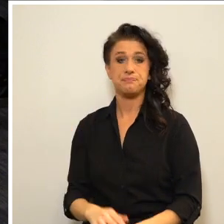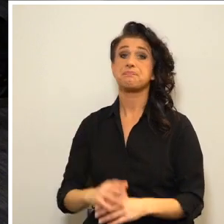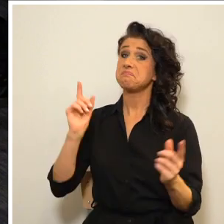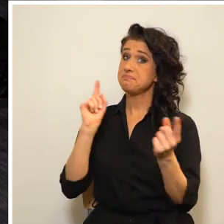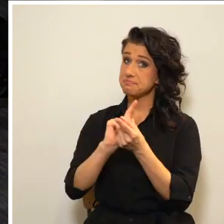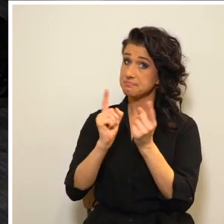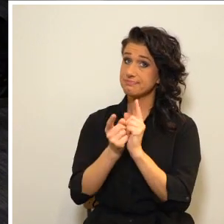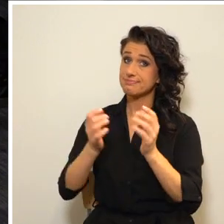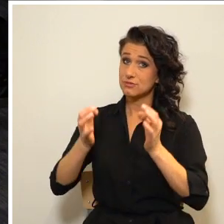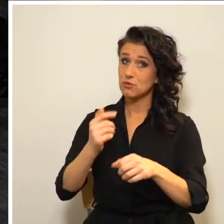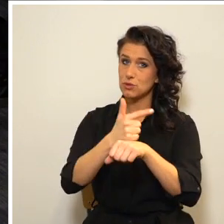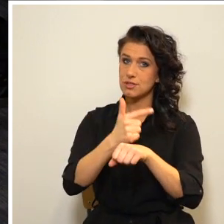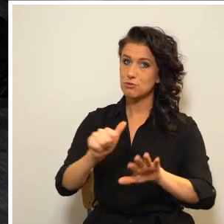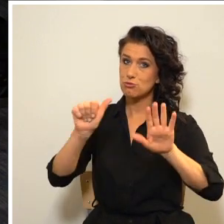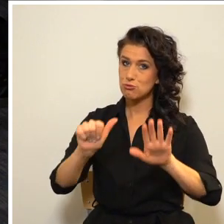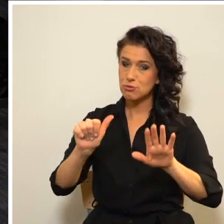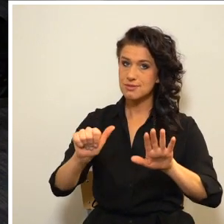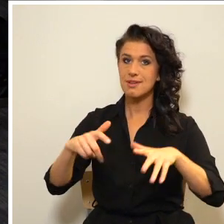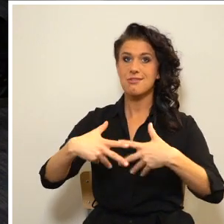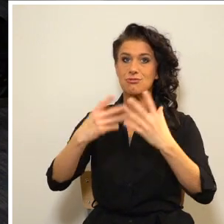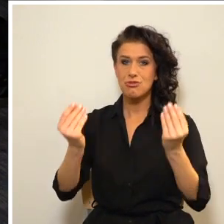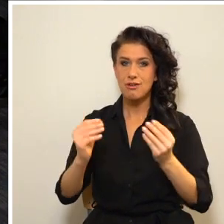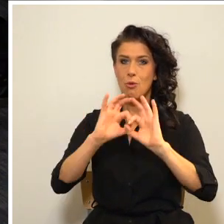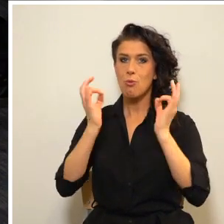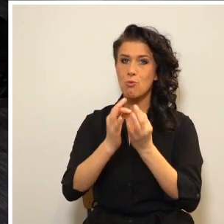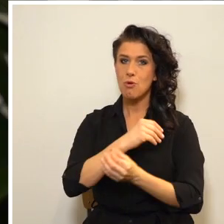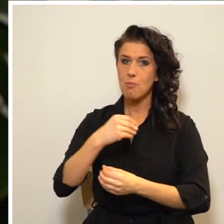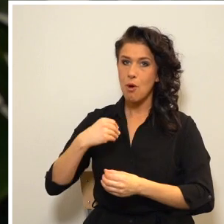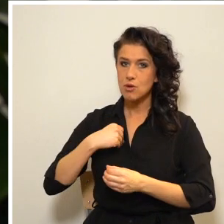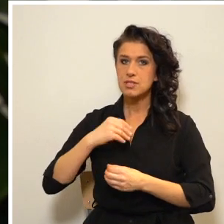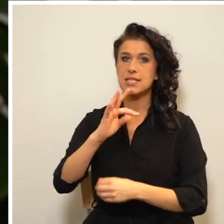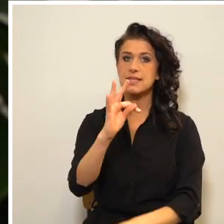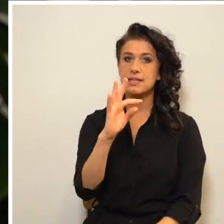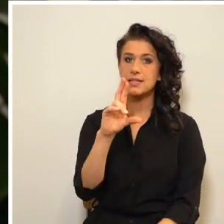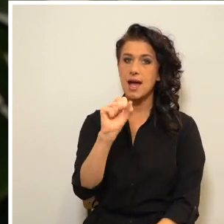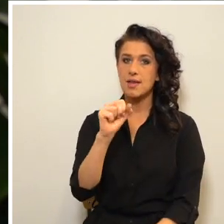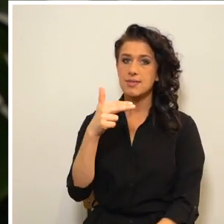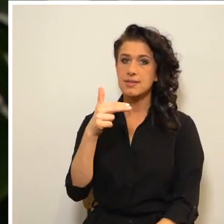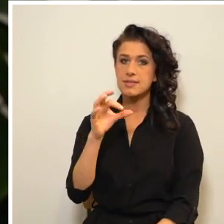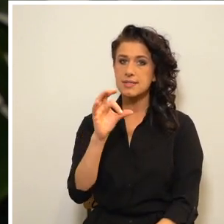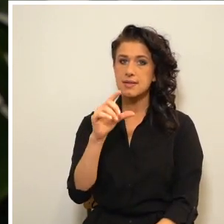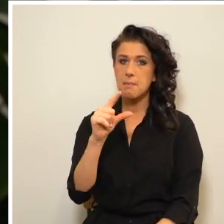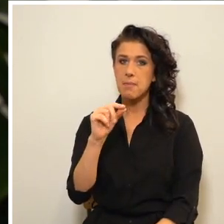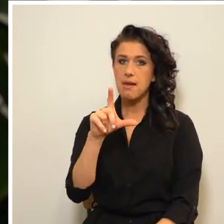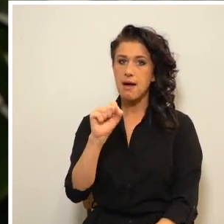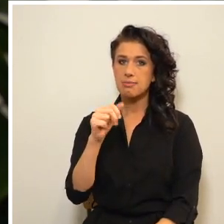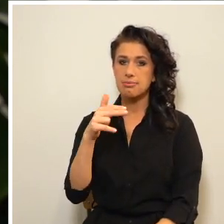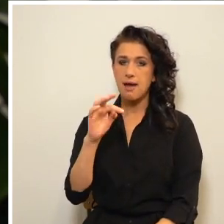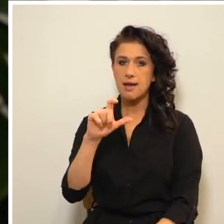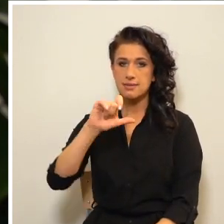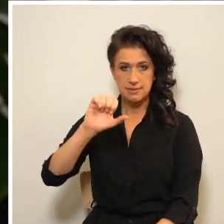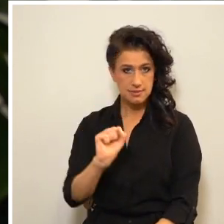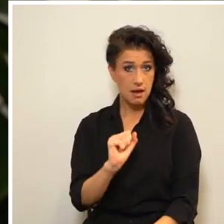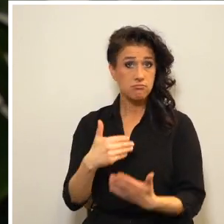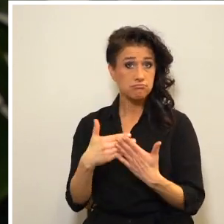26 stycznia przypada Ogólnopolski Dzień transplantacji I przy tej okazji